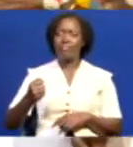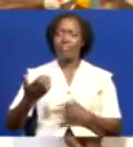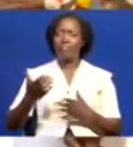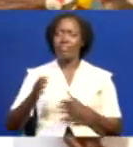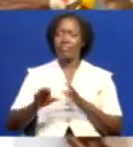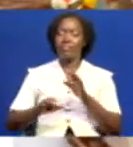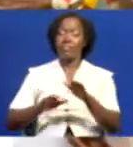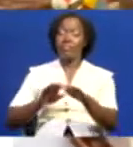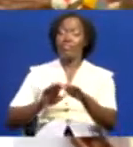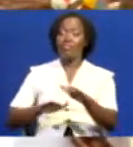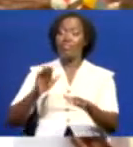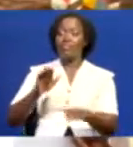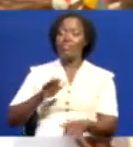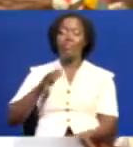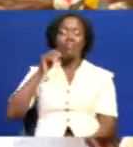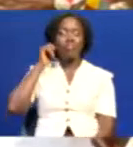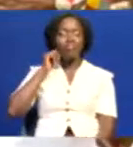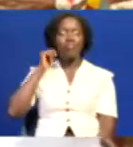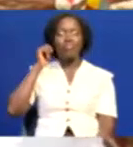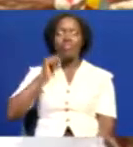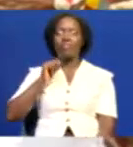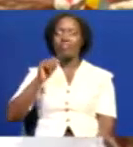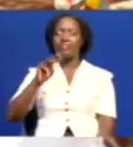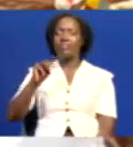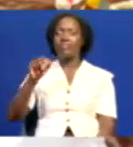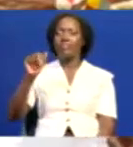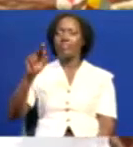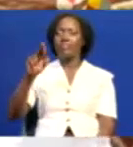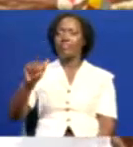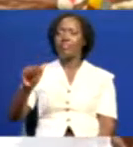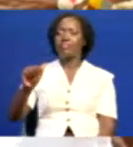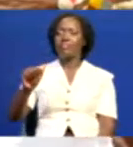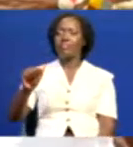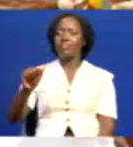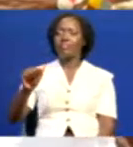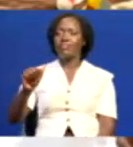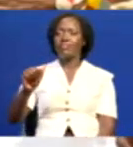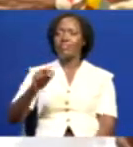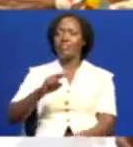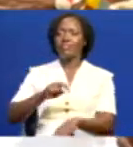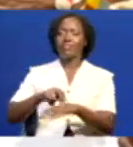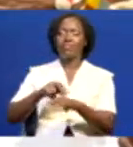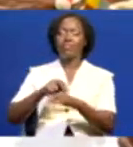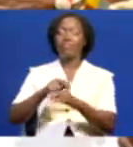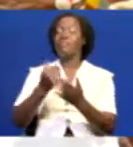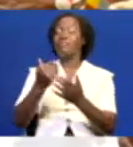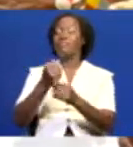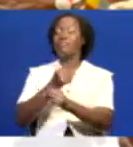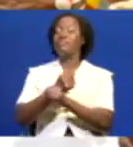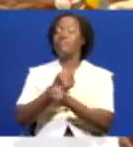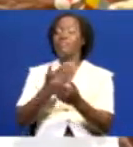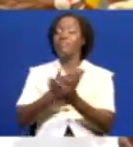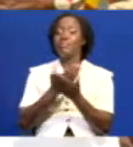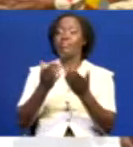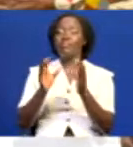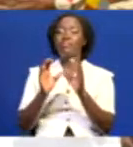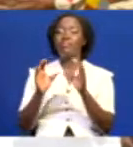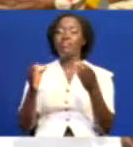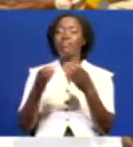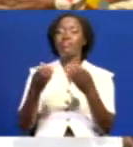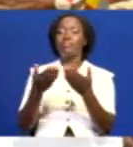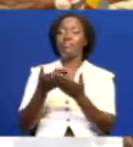wanyama ya Masai Mara, wengi wanaifahamu kama Masai Mara National Reserve, ambapo jamii ya